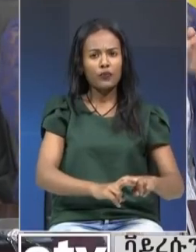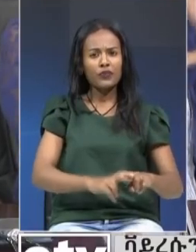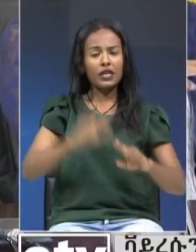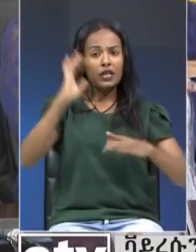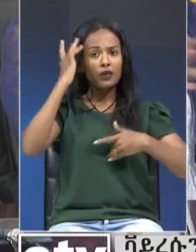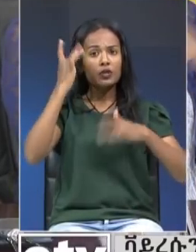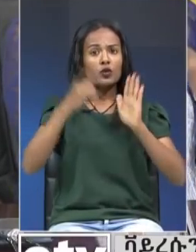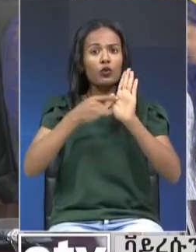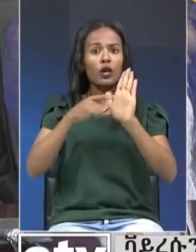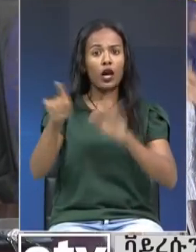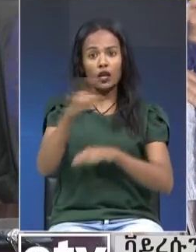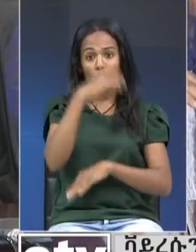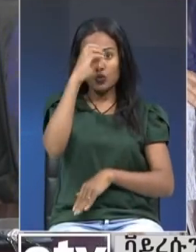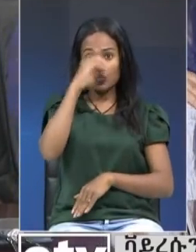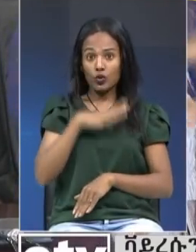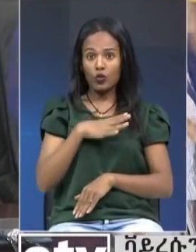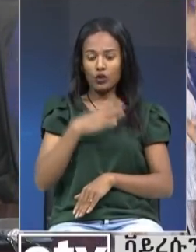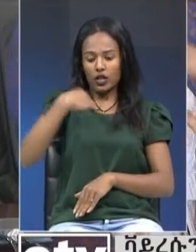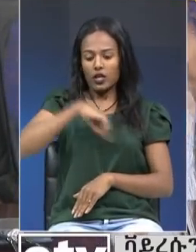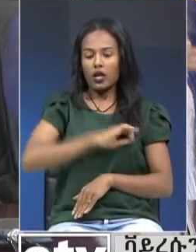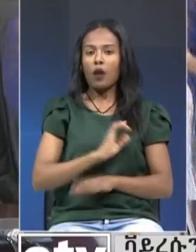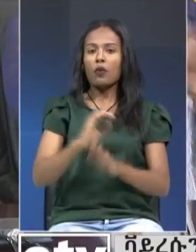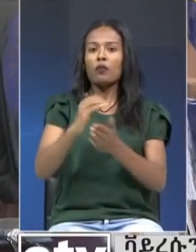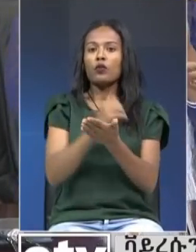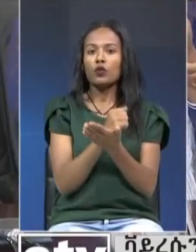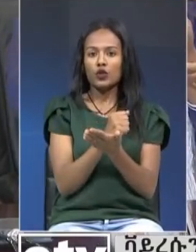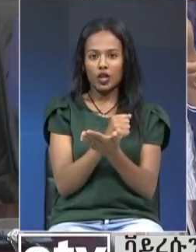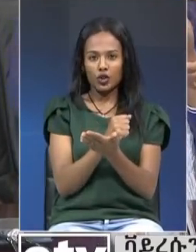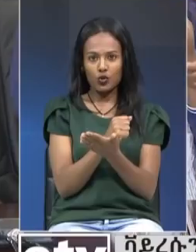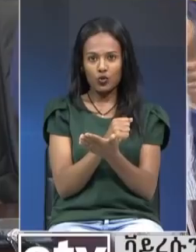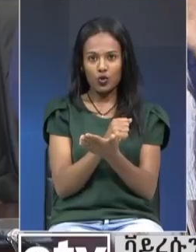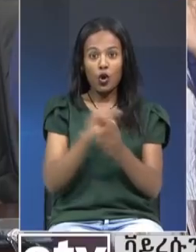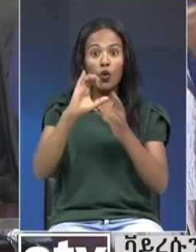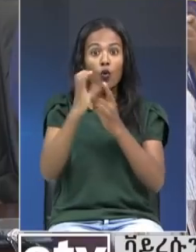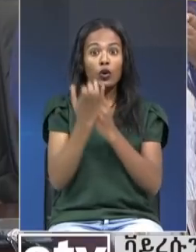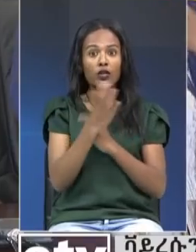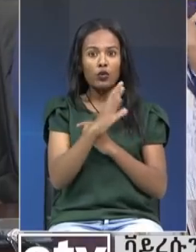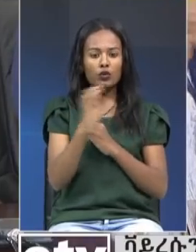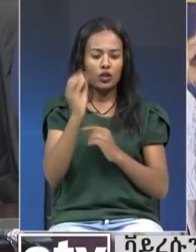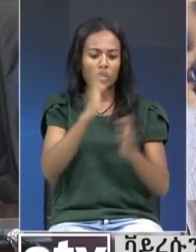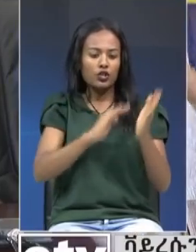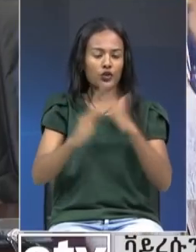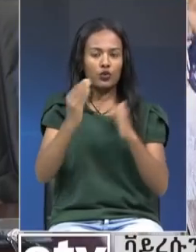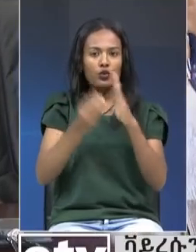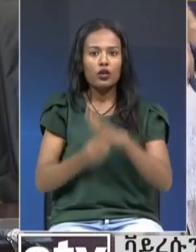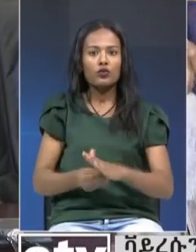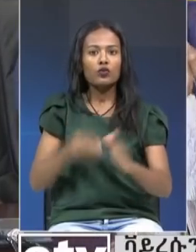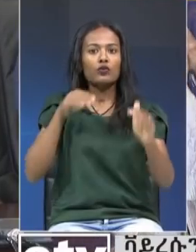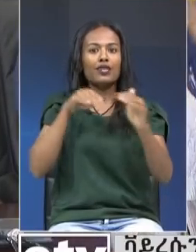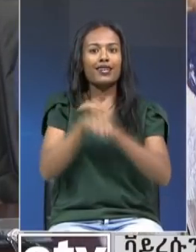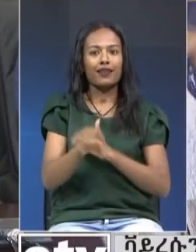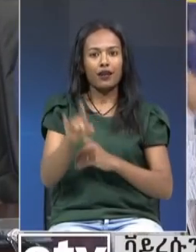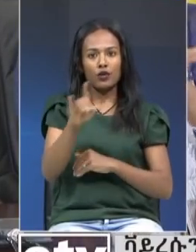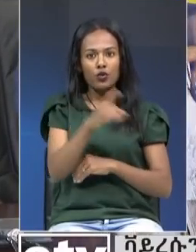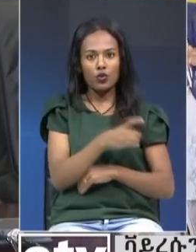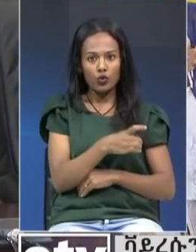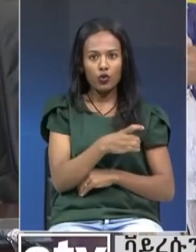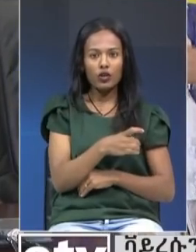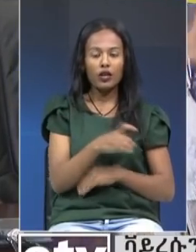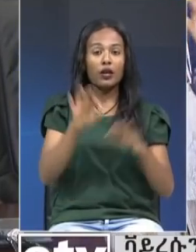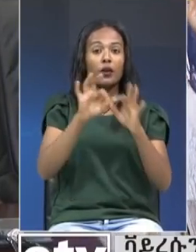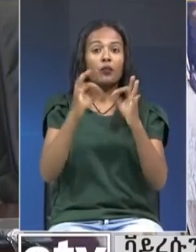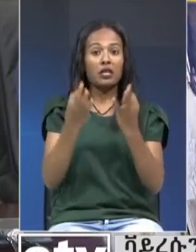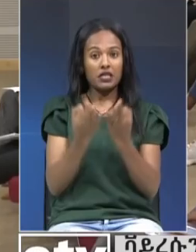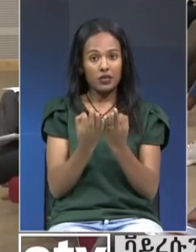ለበሽታው ተጋላጥ የሆኑ ሰዎች እኛ በምንወስዳቸው ሁኔታዎችና ችግሮች ተጽዕኖ ውስጥ እየከተትናቸው እንደሆነ